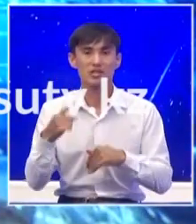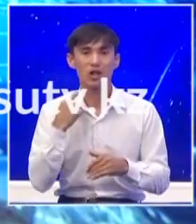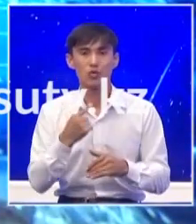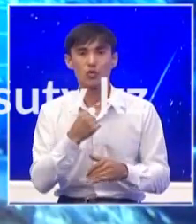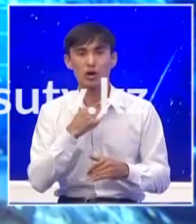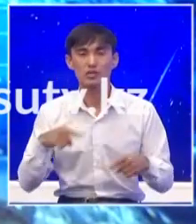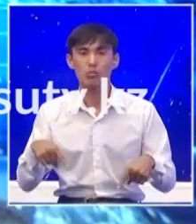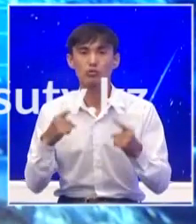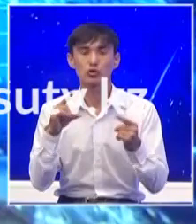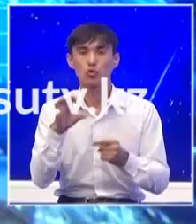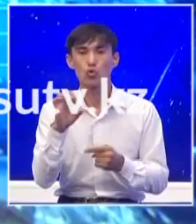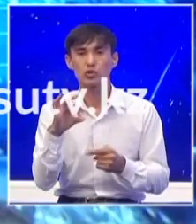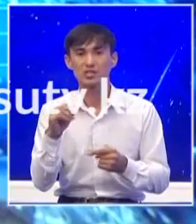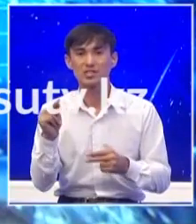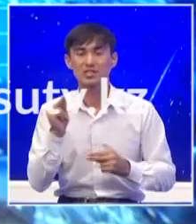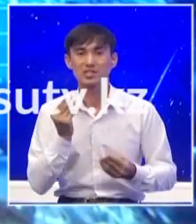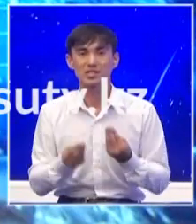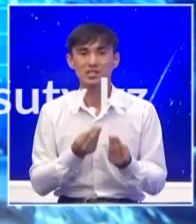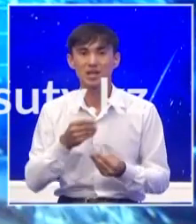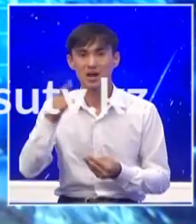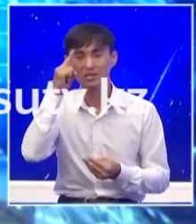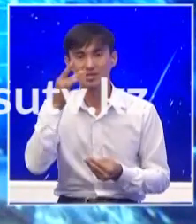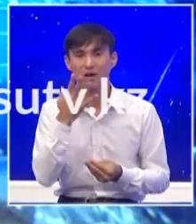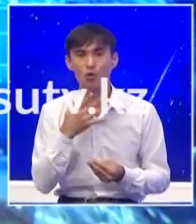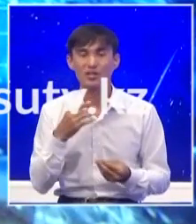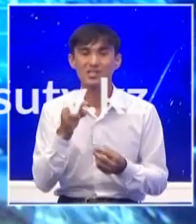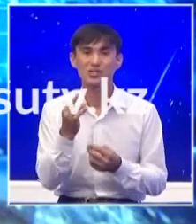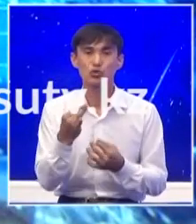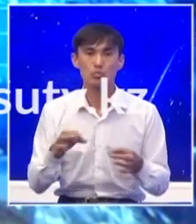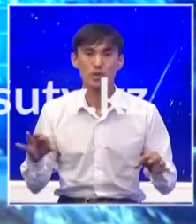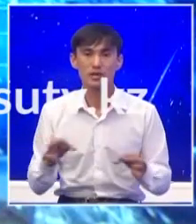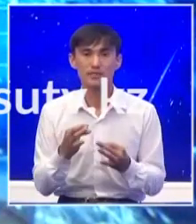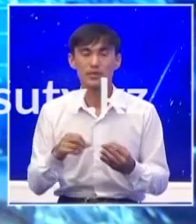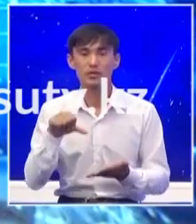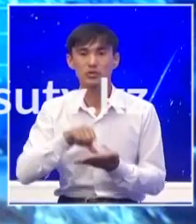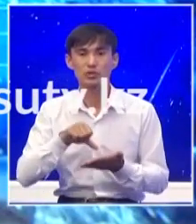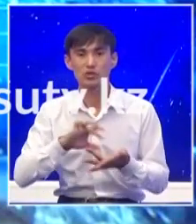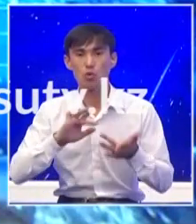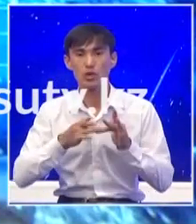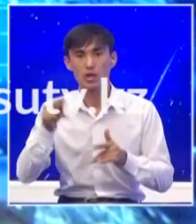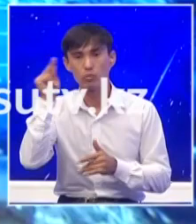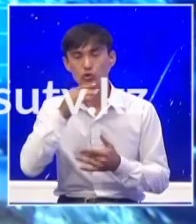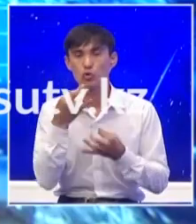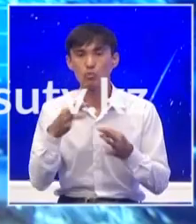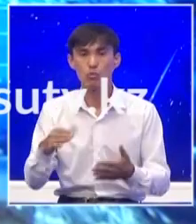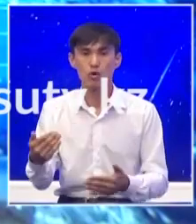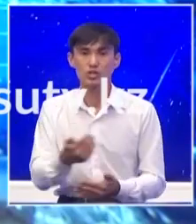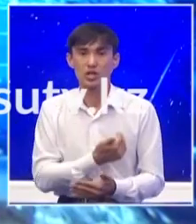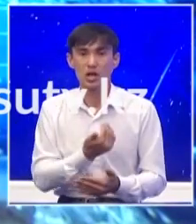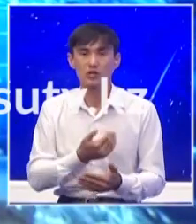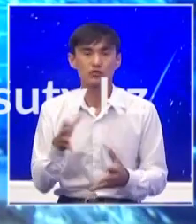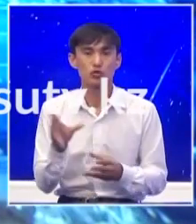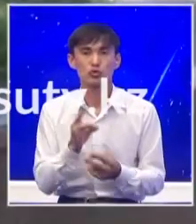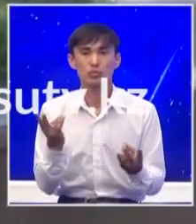Талдыкургана запустил курсы по игре на казахских народных инструментах. Принять участие в онлайн-обучении может любой желающий. Все, что для